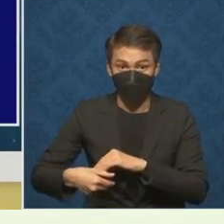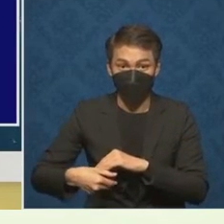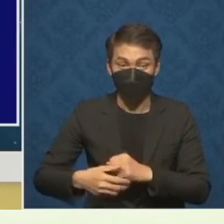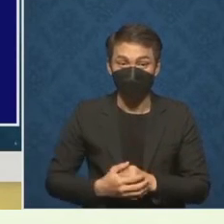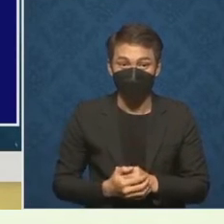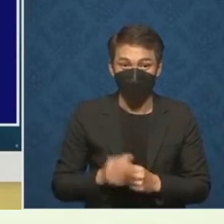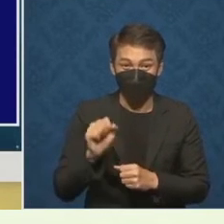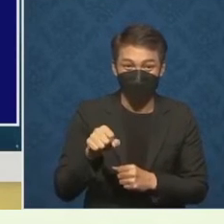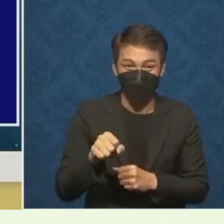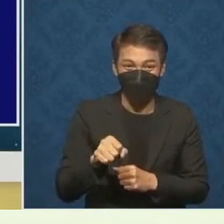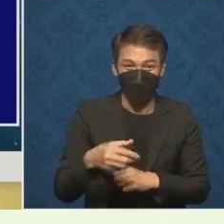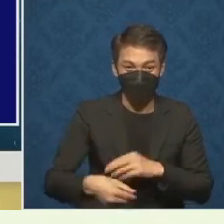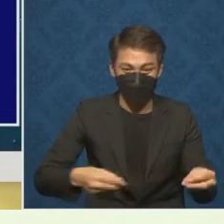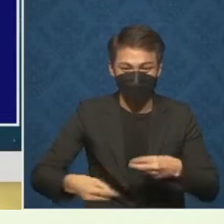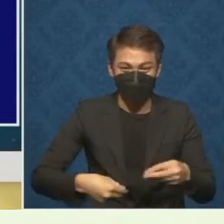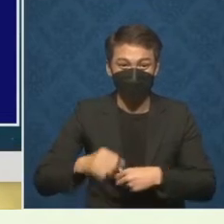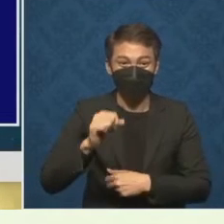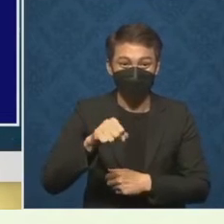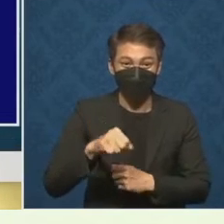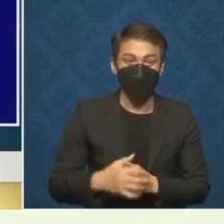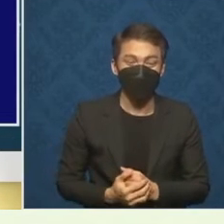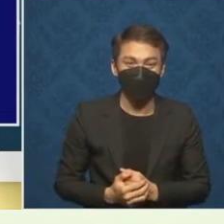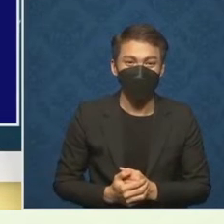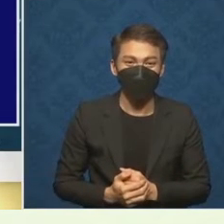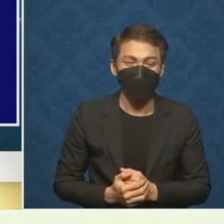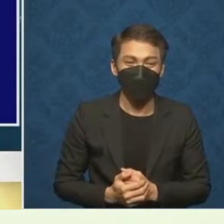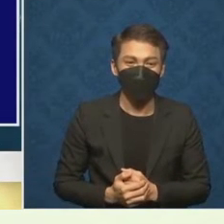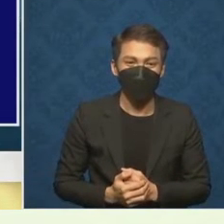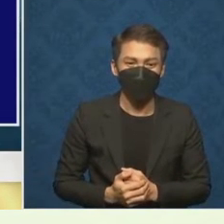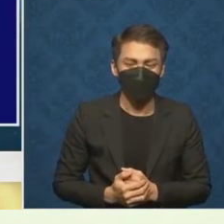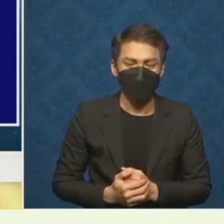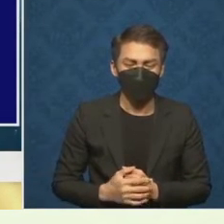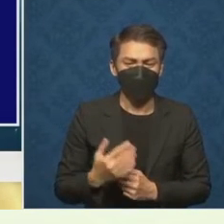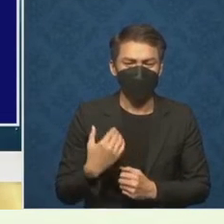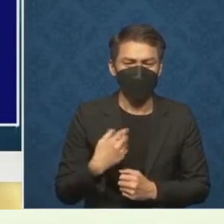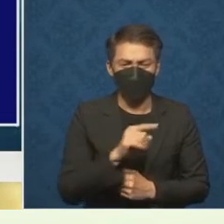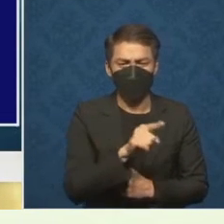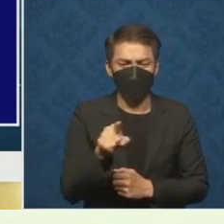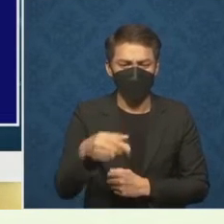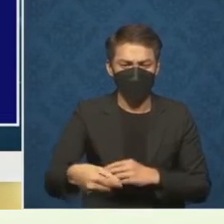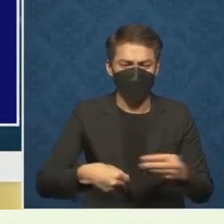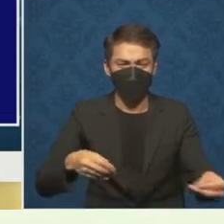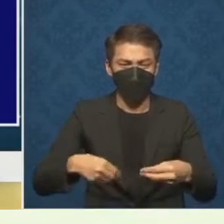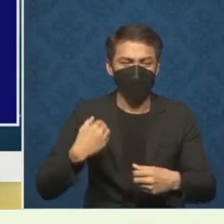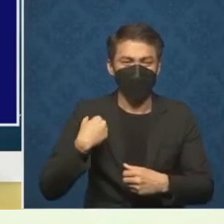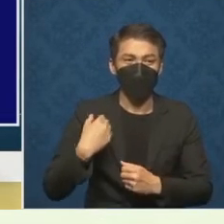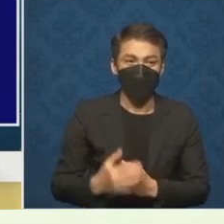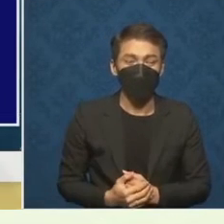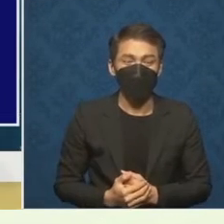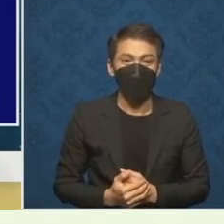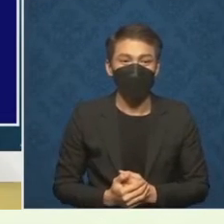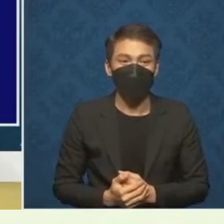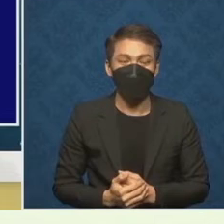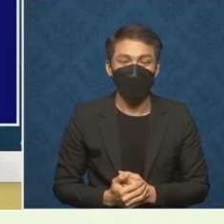นะ ในปกติ เพราะเมื่อคืนนี้มันก็มีคนแจ้งที่สี่ห้าจุดอ่ะว่าตำรวจไปรู ้เช้าเนี่ยไอ้เนี่ยต